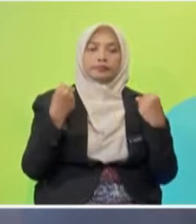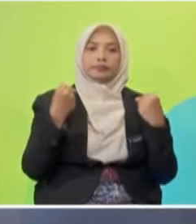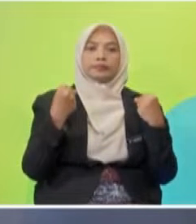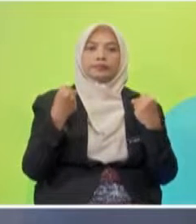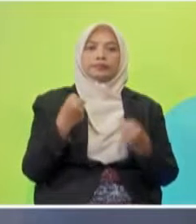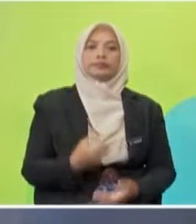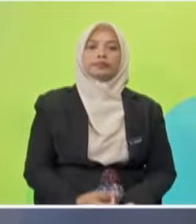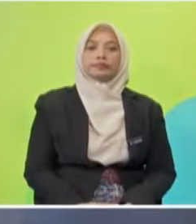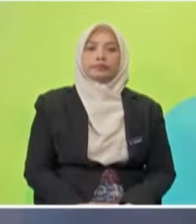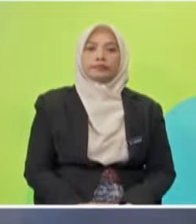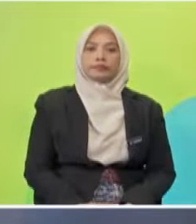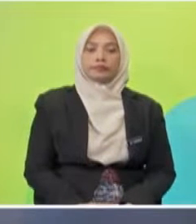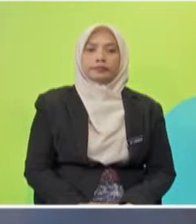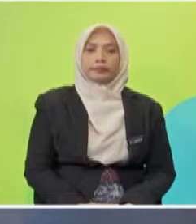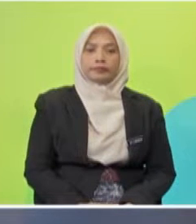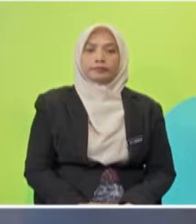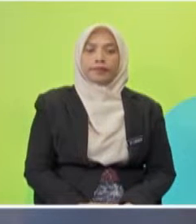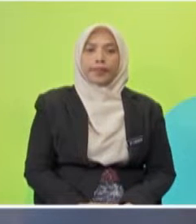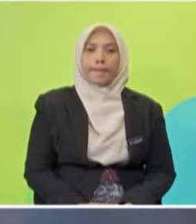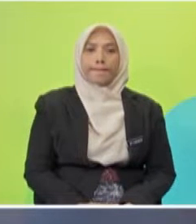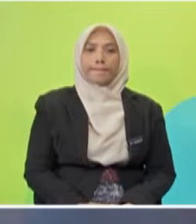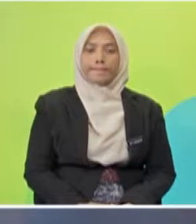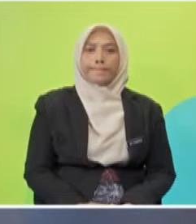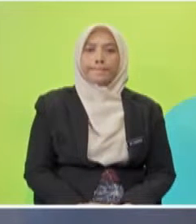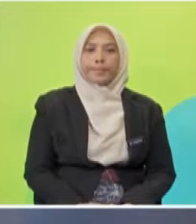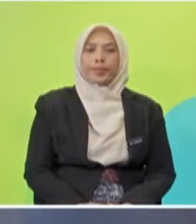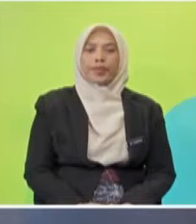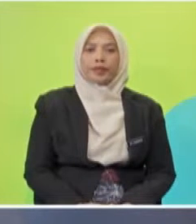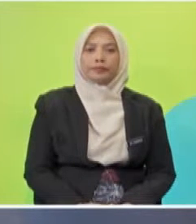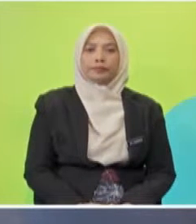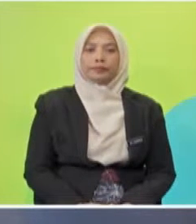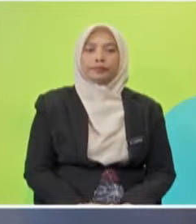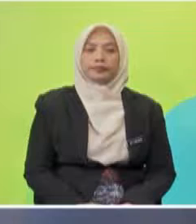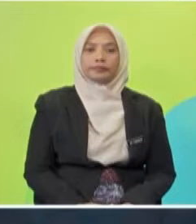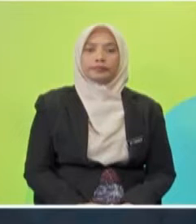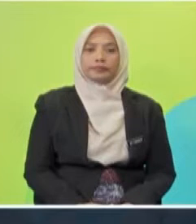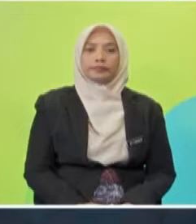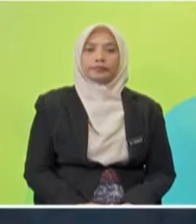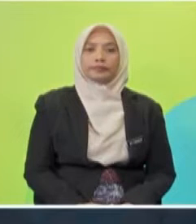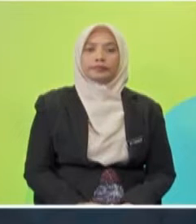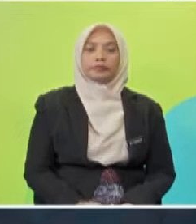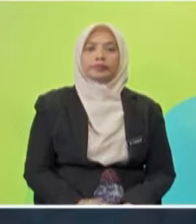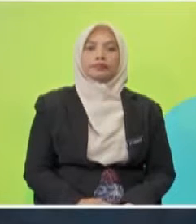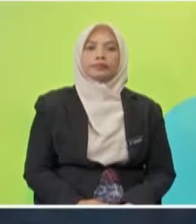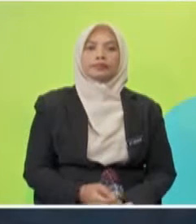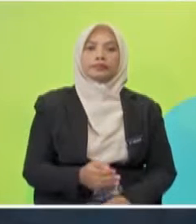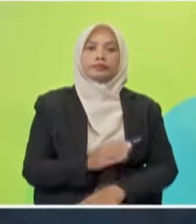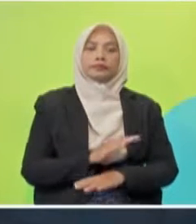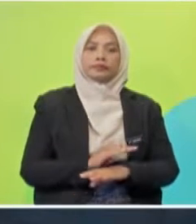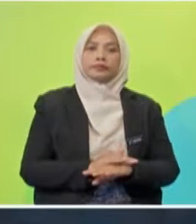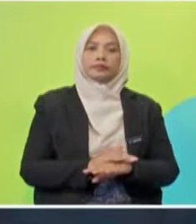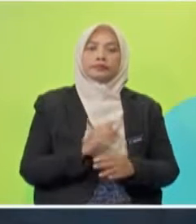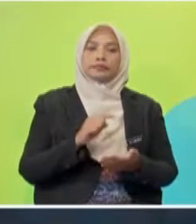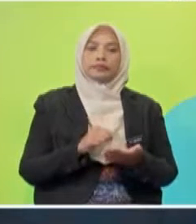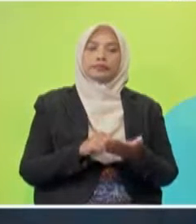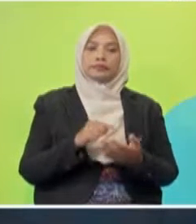dan juga Cikgu Siti Zubaidah selaku jurubahasa isyarat kita pada hari ini. Baiklah Cikgu, pada segmen ini mungkin